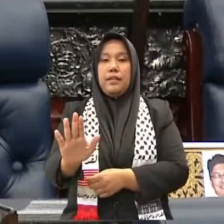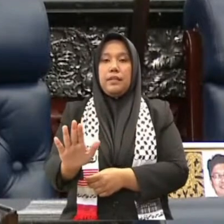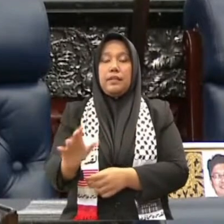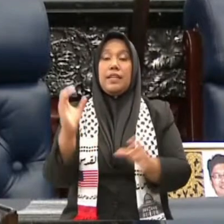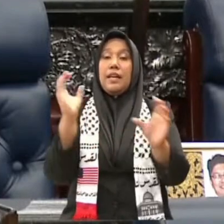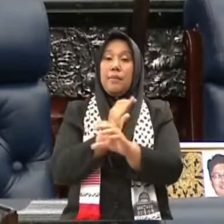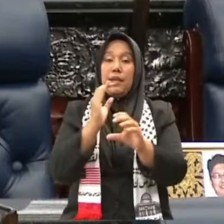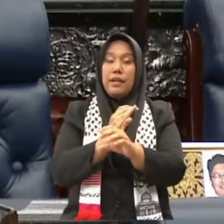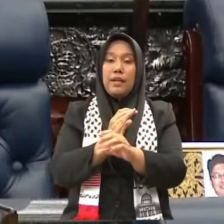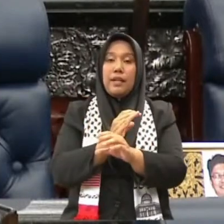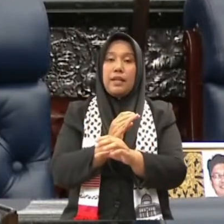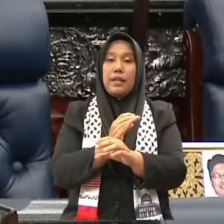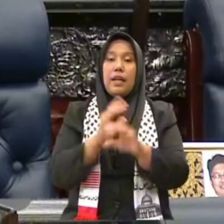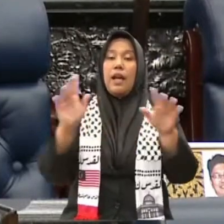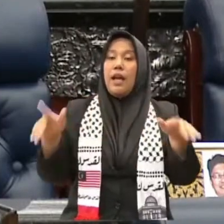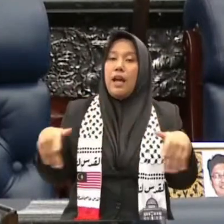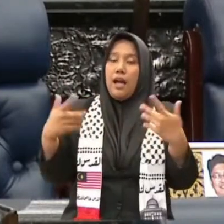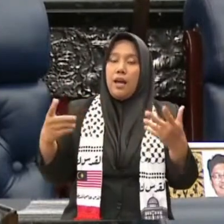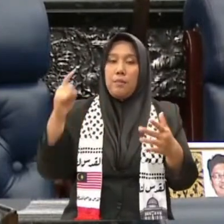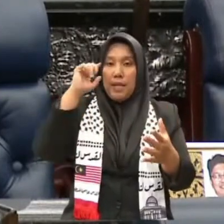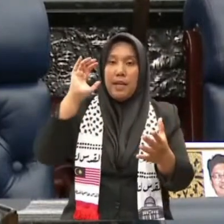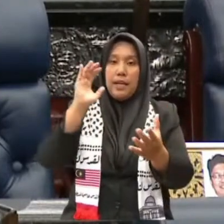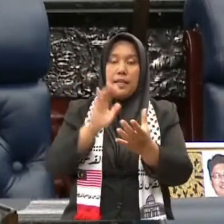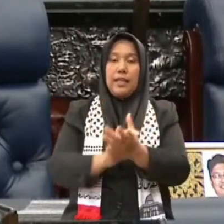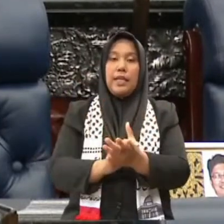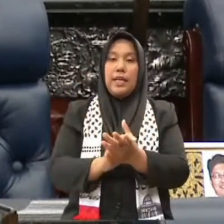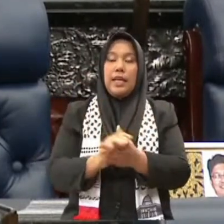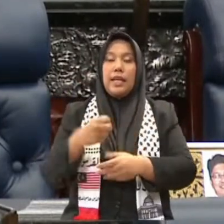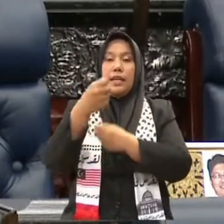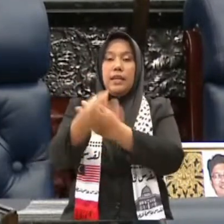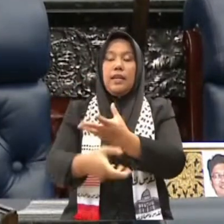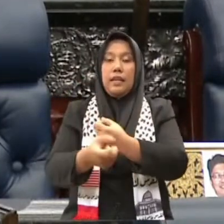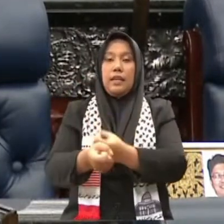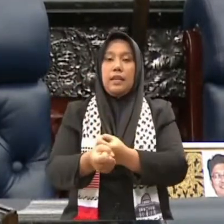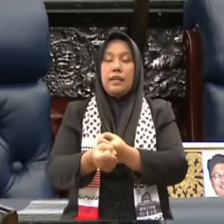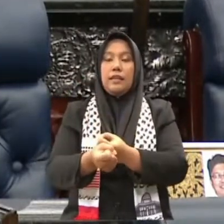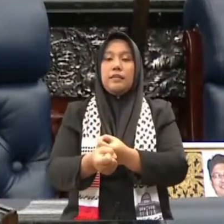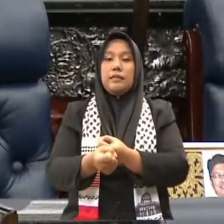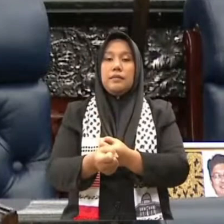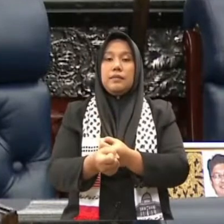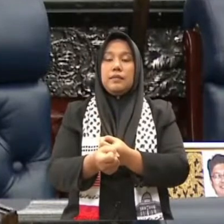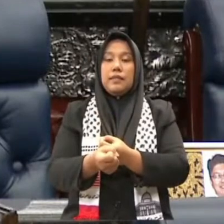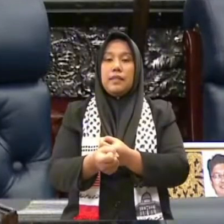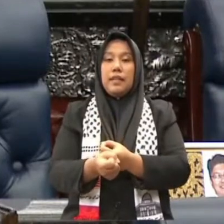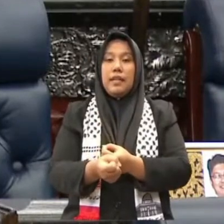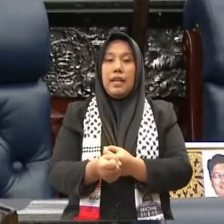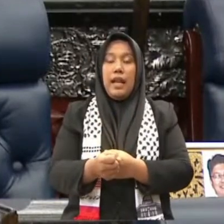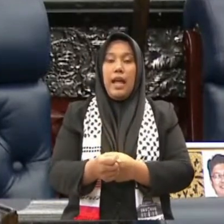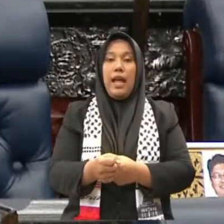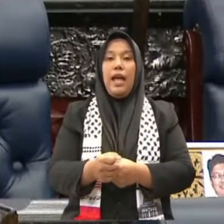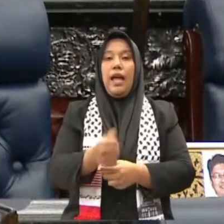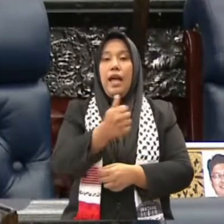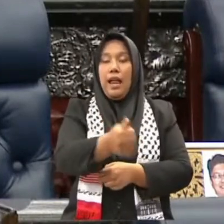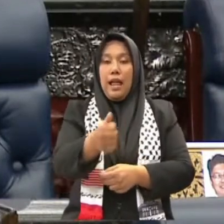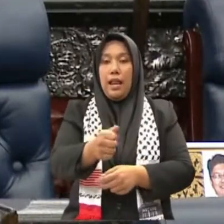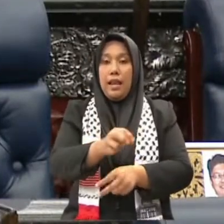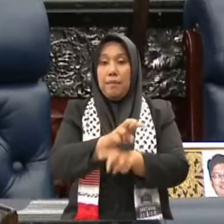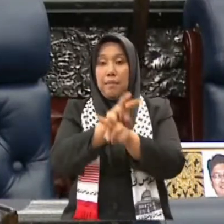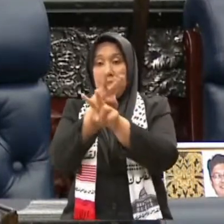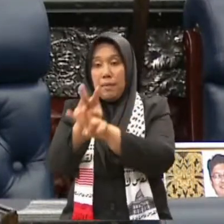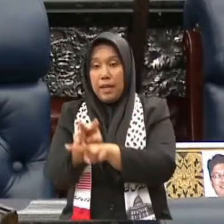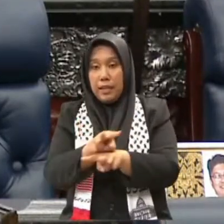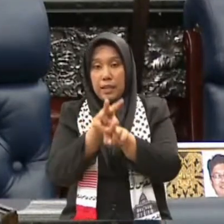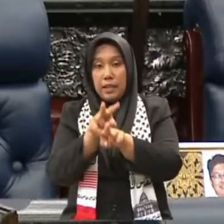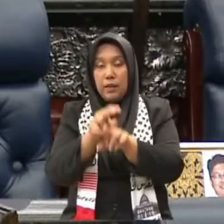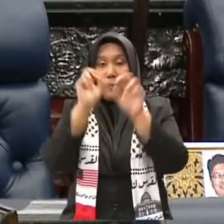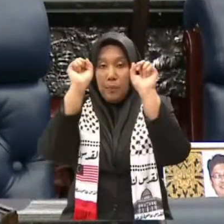meyakinkan nelayan-nelayan supaya alat pemantauan yang diletakkan di di bot-bot nelayan itu dapat diterima